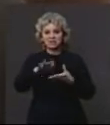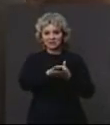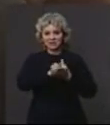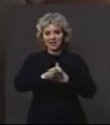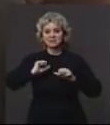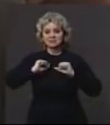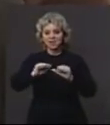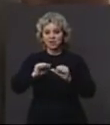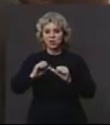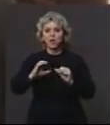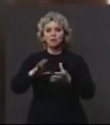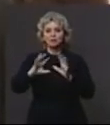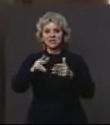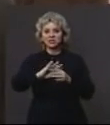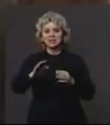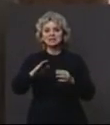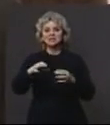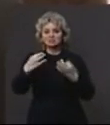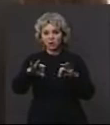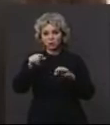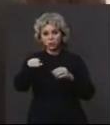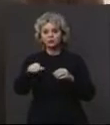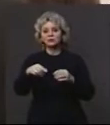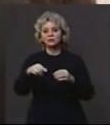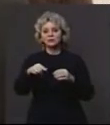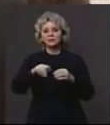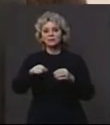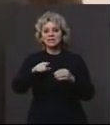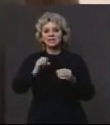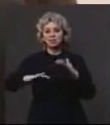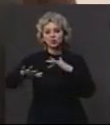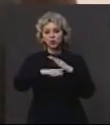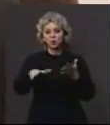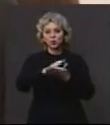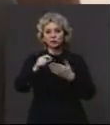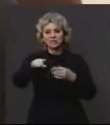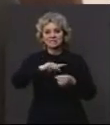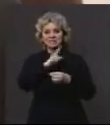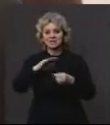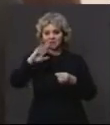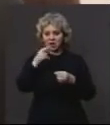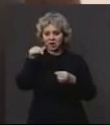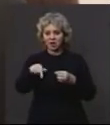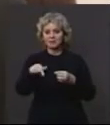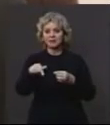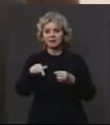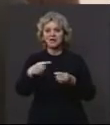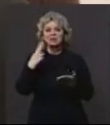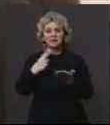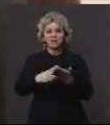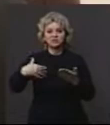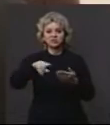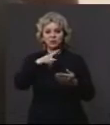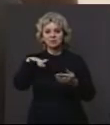Союз, отстояли мир и независимость Европы и уничтожили сильнейшего врага, доказав